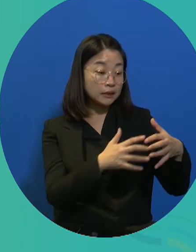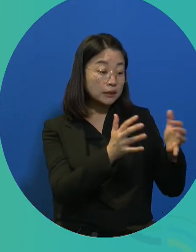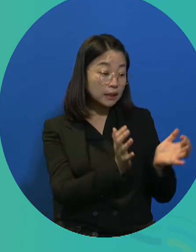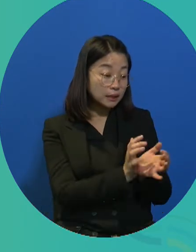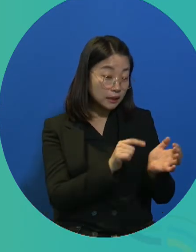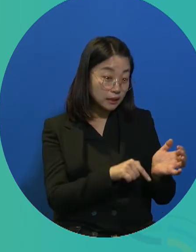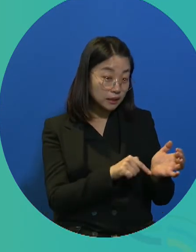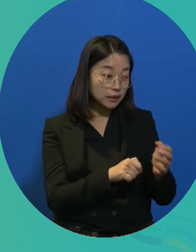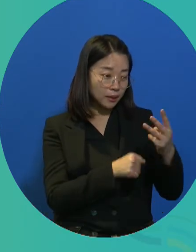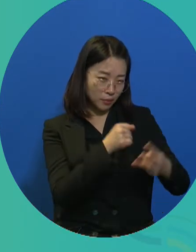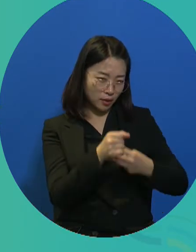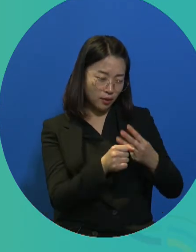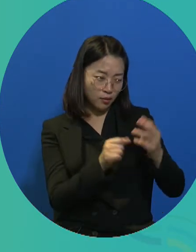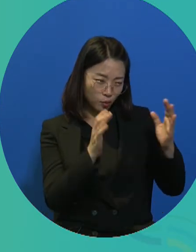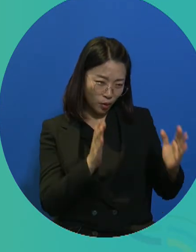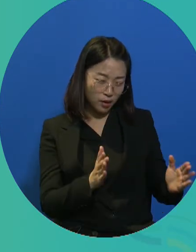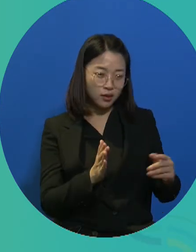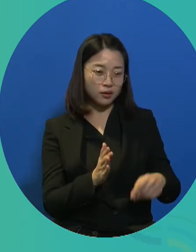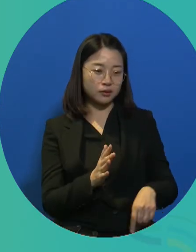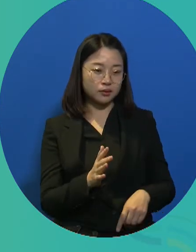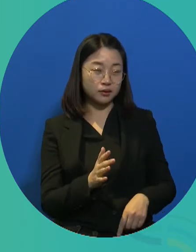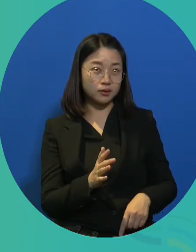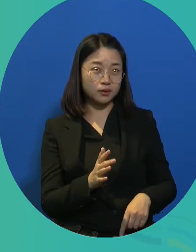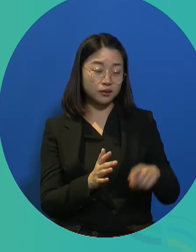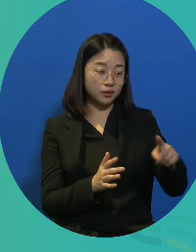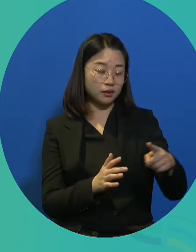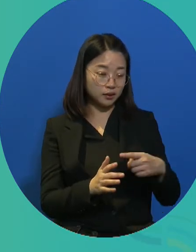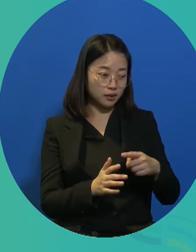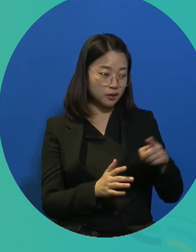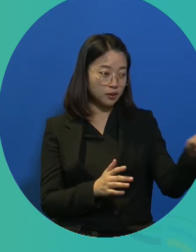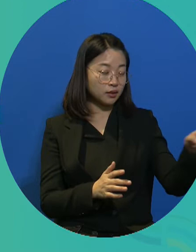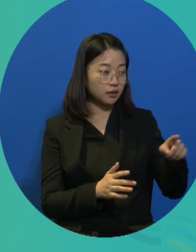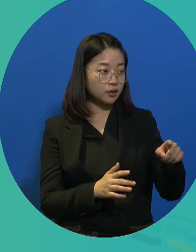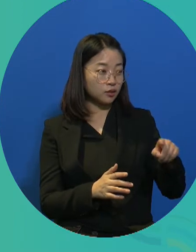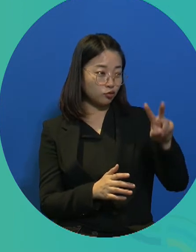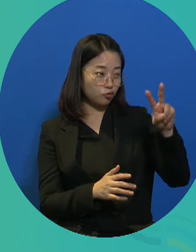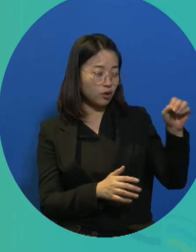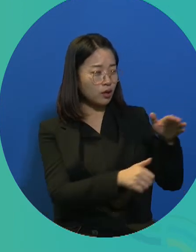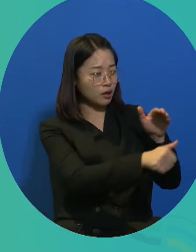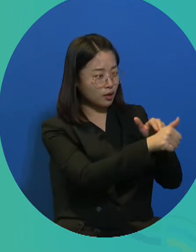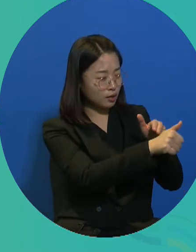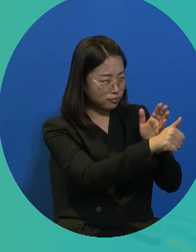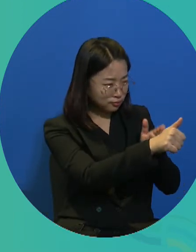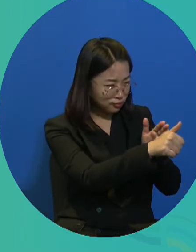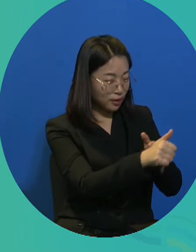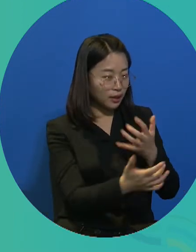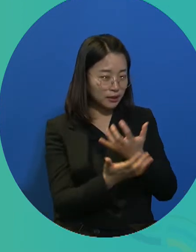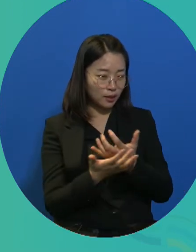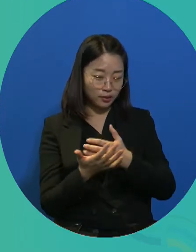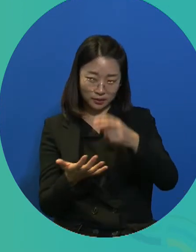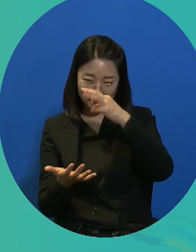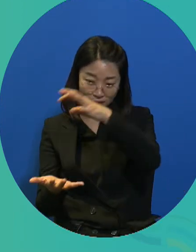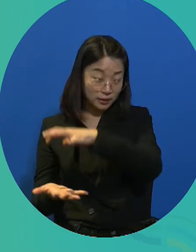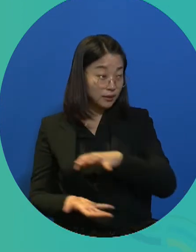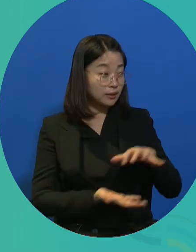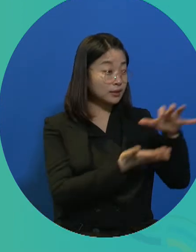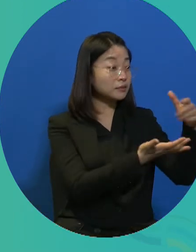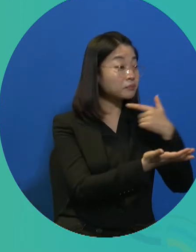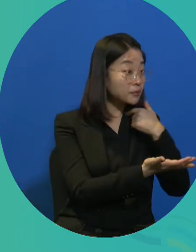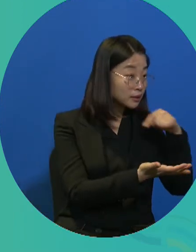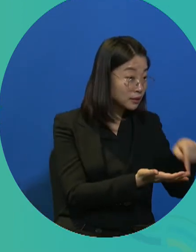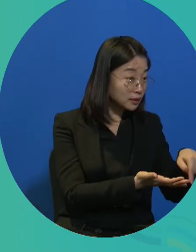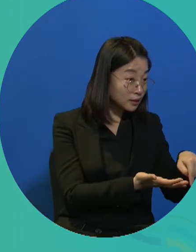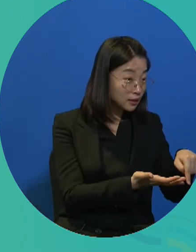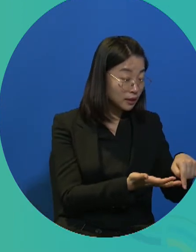단체에서 3년에 걸쳐서 CRPD 위원회를 설득하고 자료를 제공했다라고 말씀을 해주셨는데요. 이런